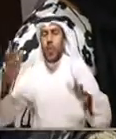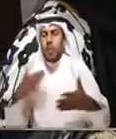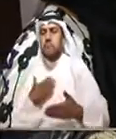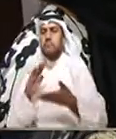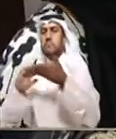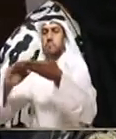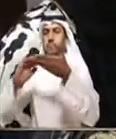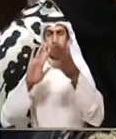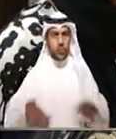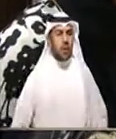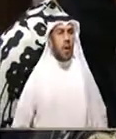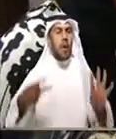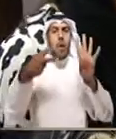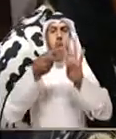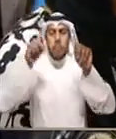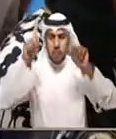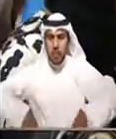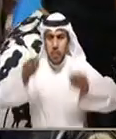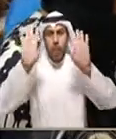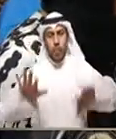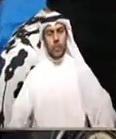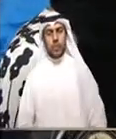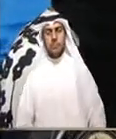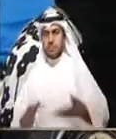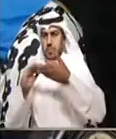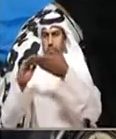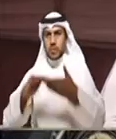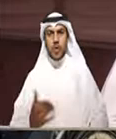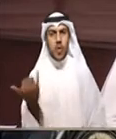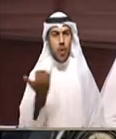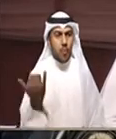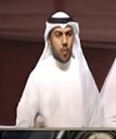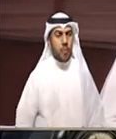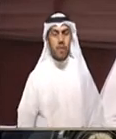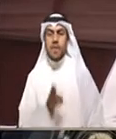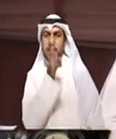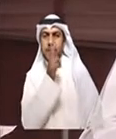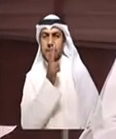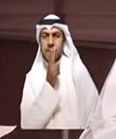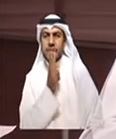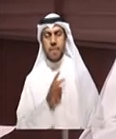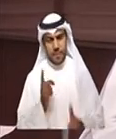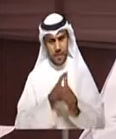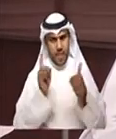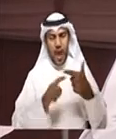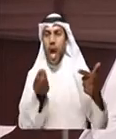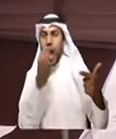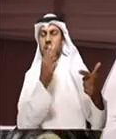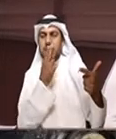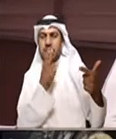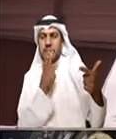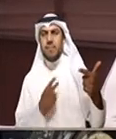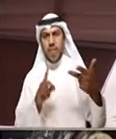خدمتهم 24 ساعة. خدمات الإعاشة اللي هي العاشة اليومية، النظافة والتغذية والأمن والسلامة، وخدمات